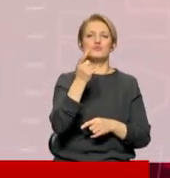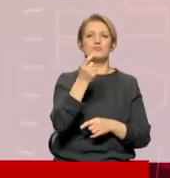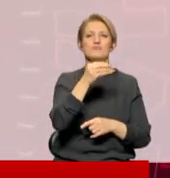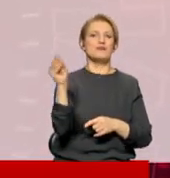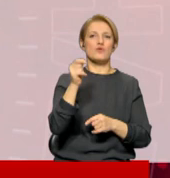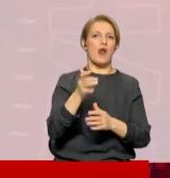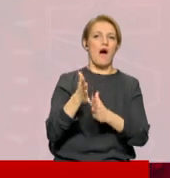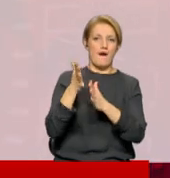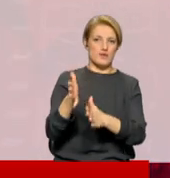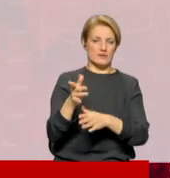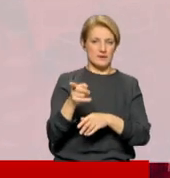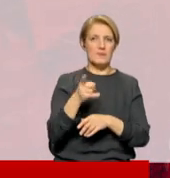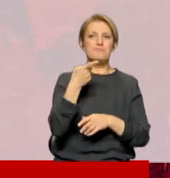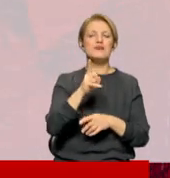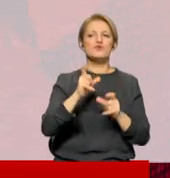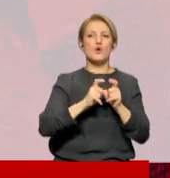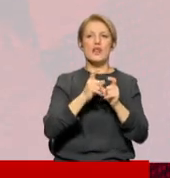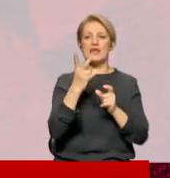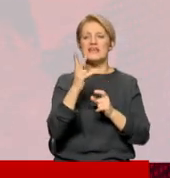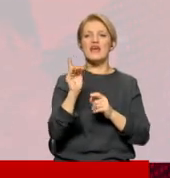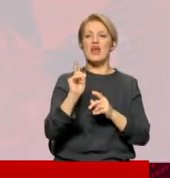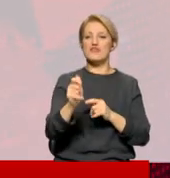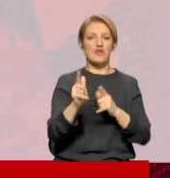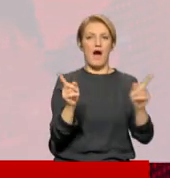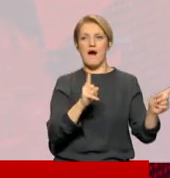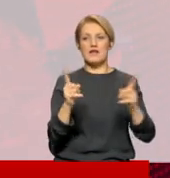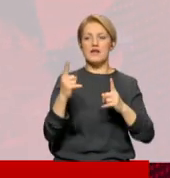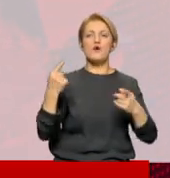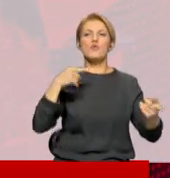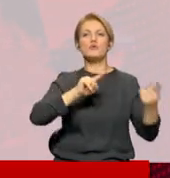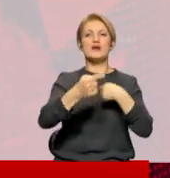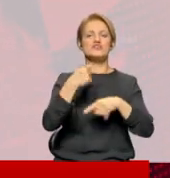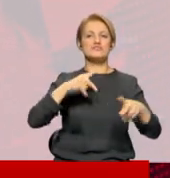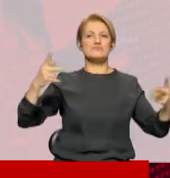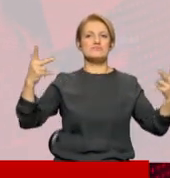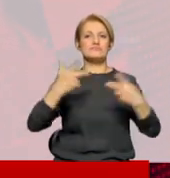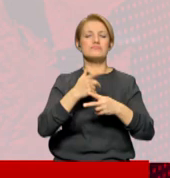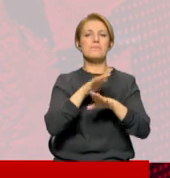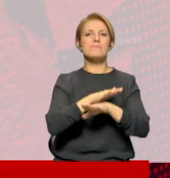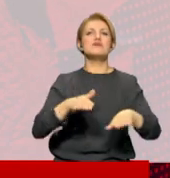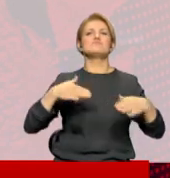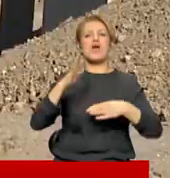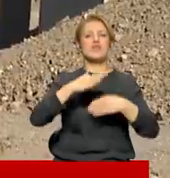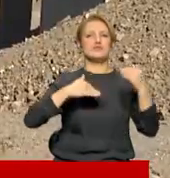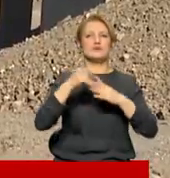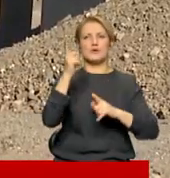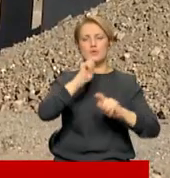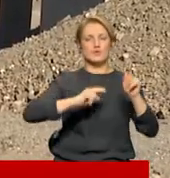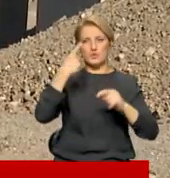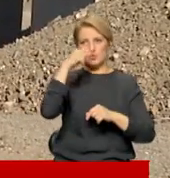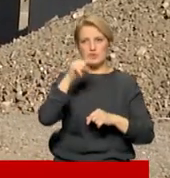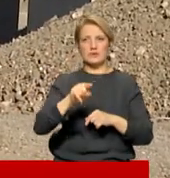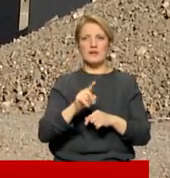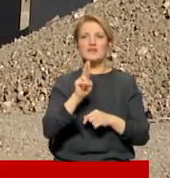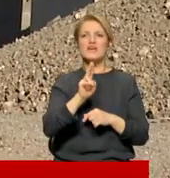gömüldü viyadük ve tünelleri Bingöl'ün iki ilçesi arasında ulaşımda kapandı Bu bir türlü bitmeyen şantiye sebebiyle nasıl gidiyorsunuz